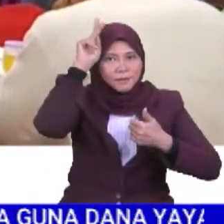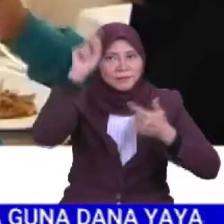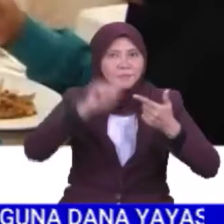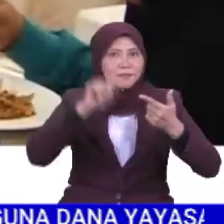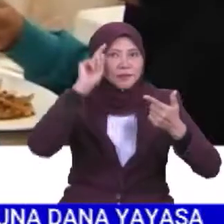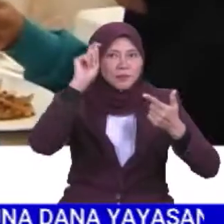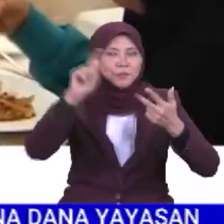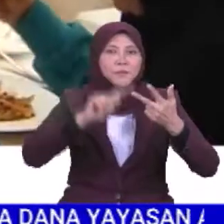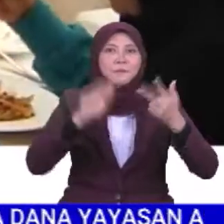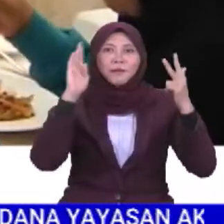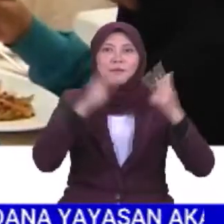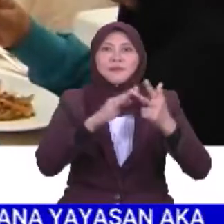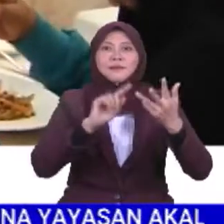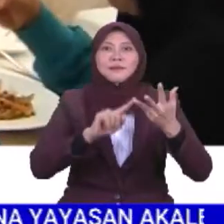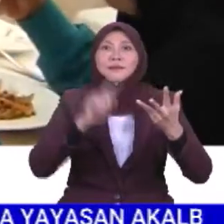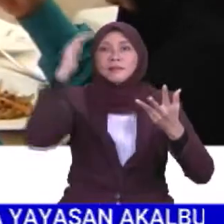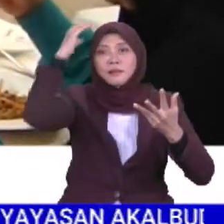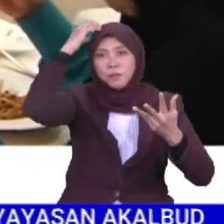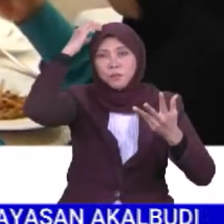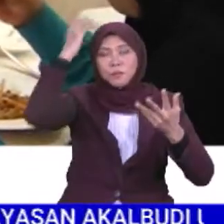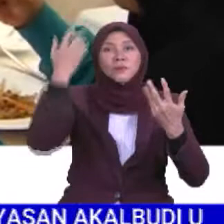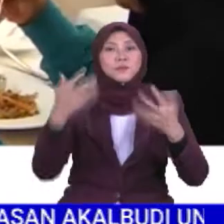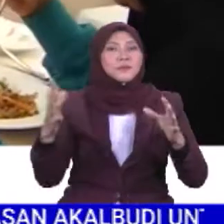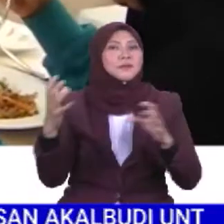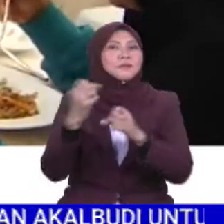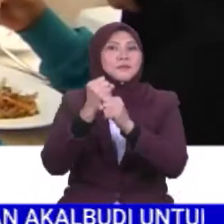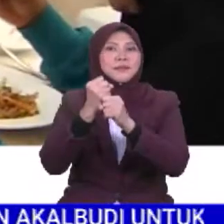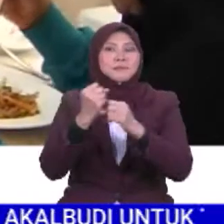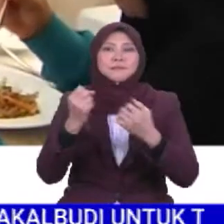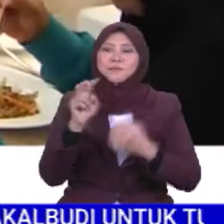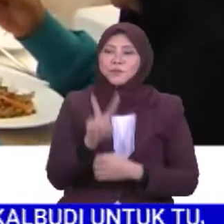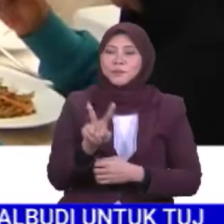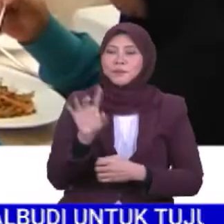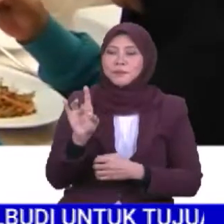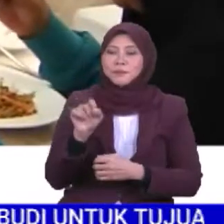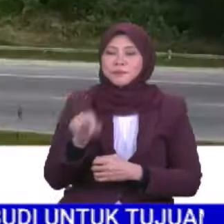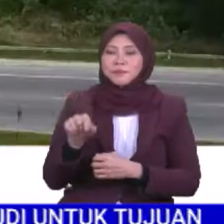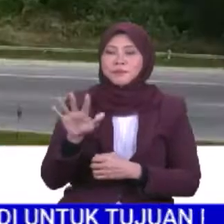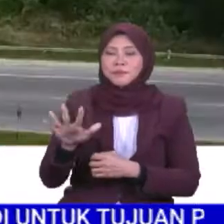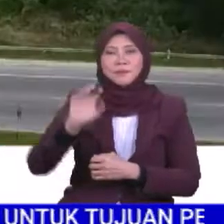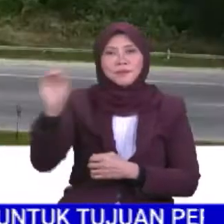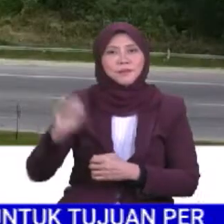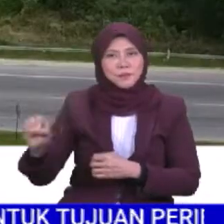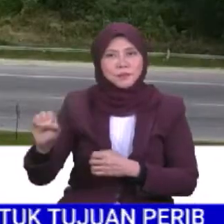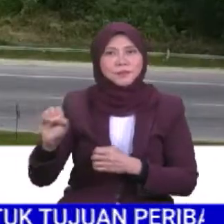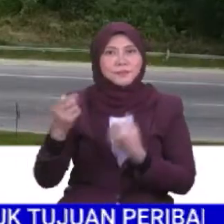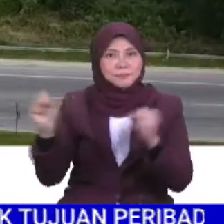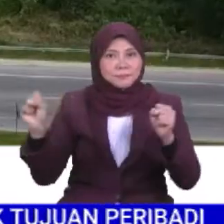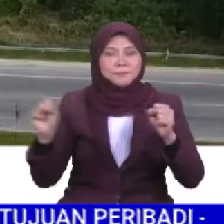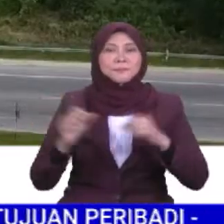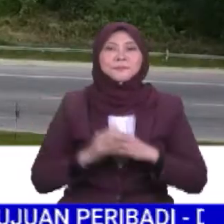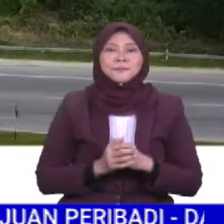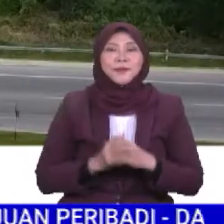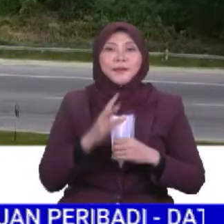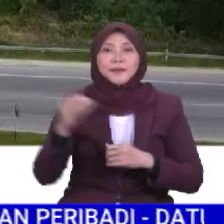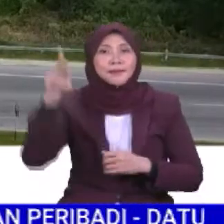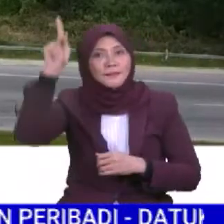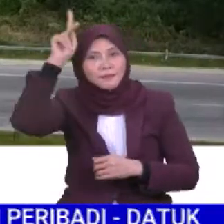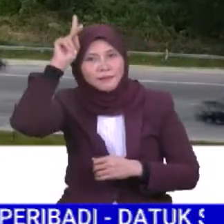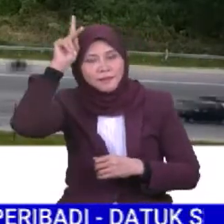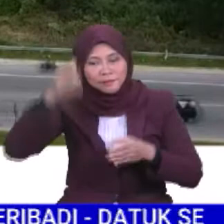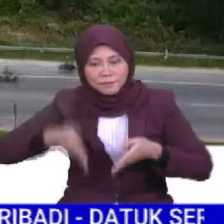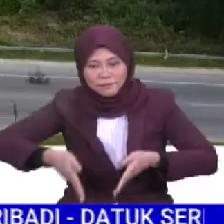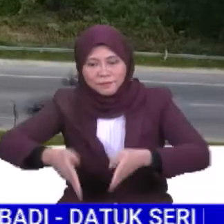Terengganu Pahang dan Selangor itu sudah mencapai tahap 28 populer 500 untuk jajaran Kelantan